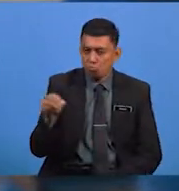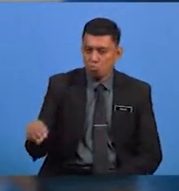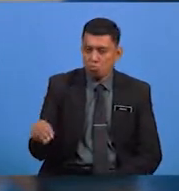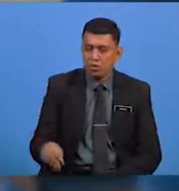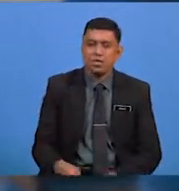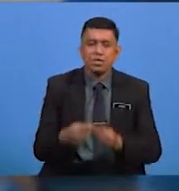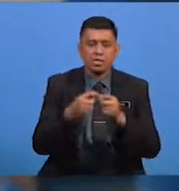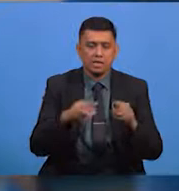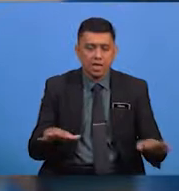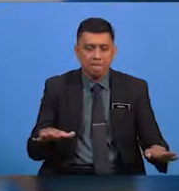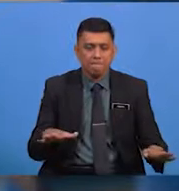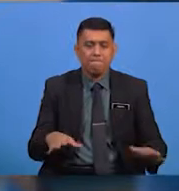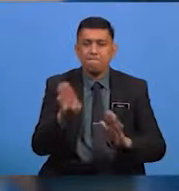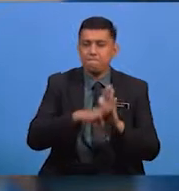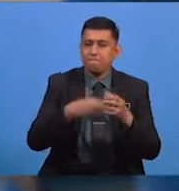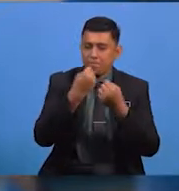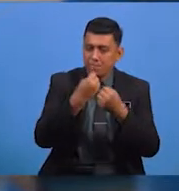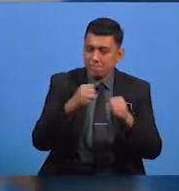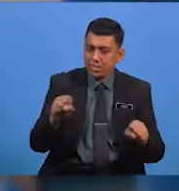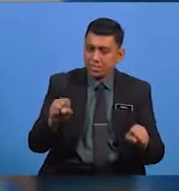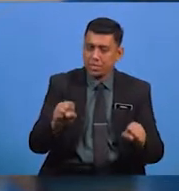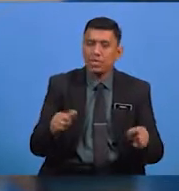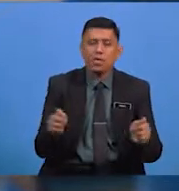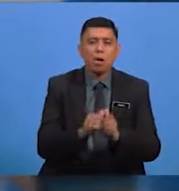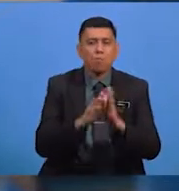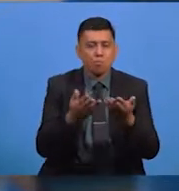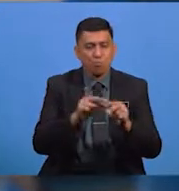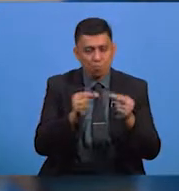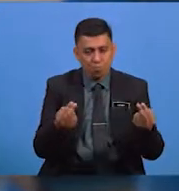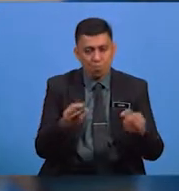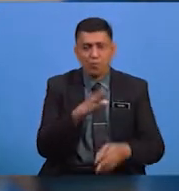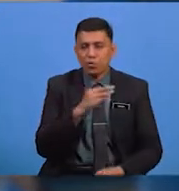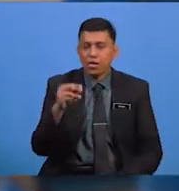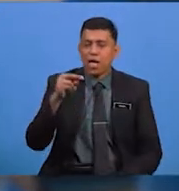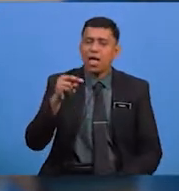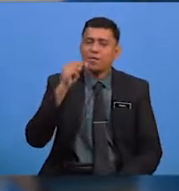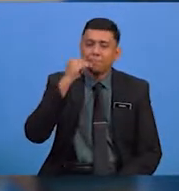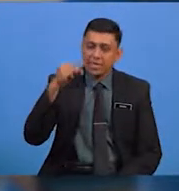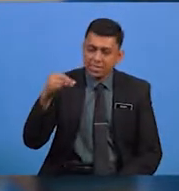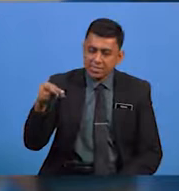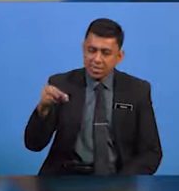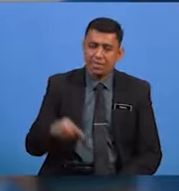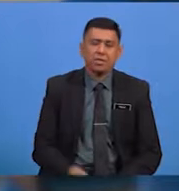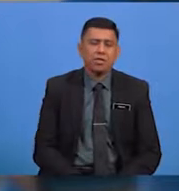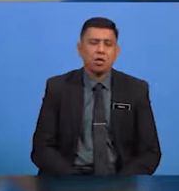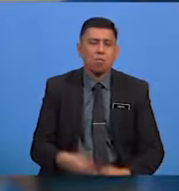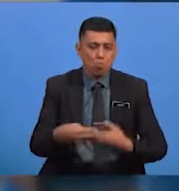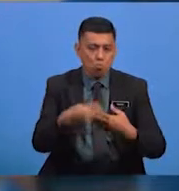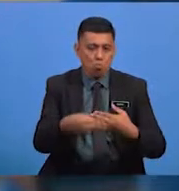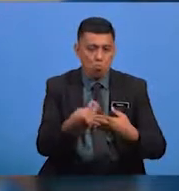telah bersedia dengan buku nota dan pensel untuk